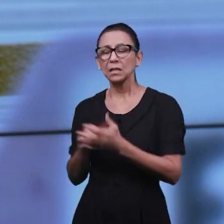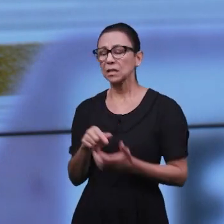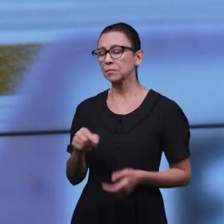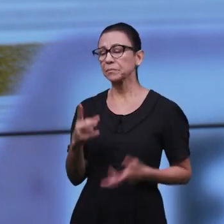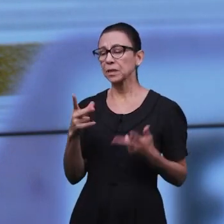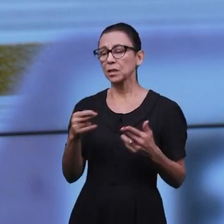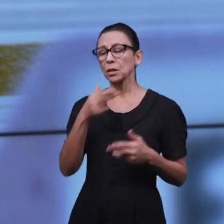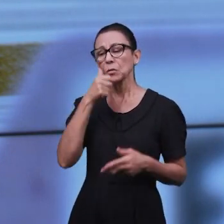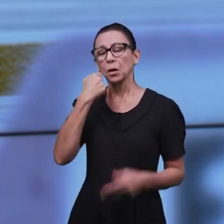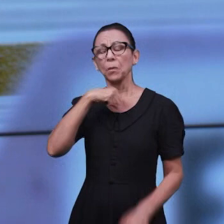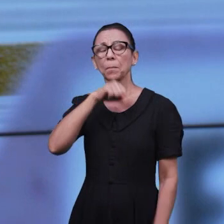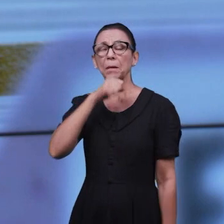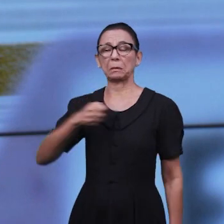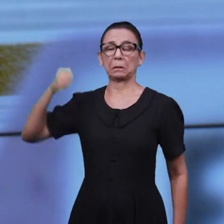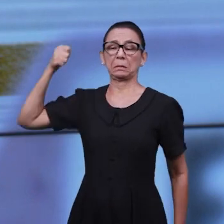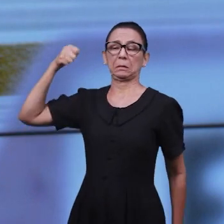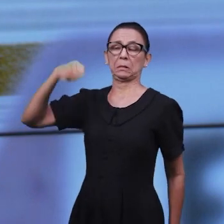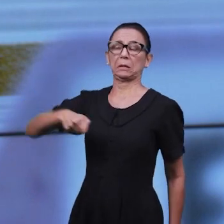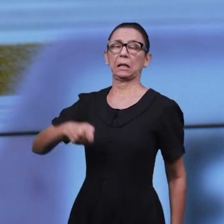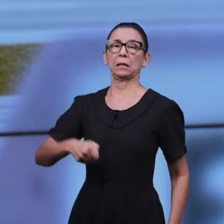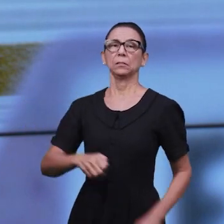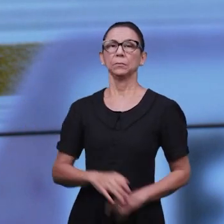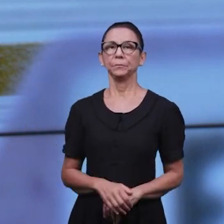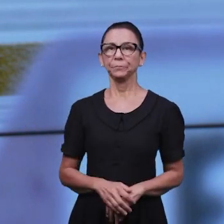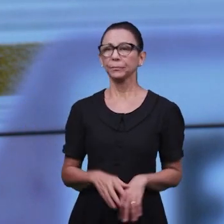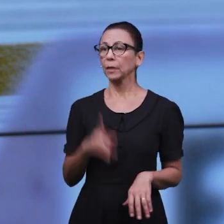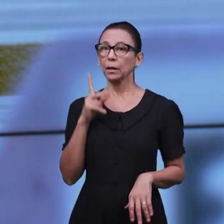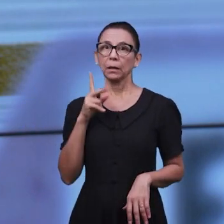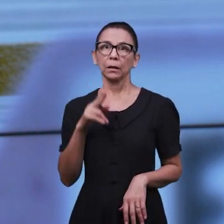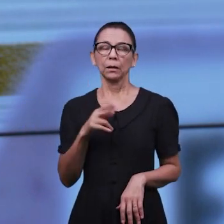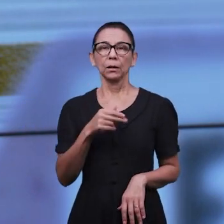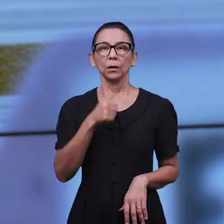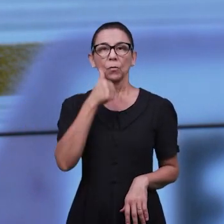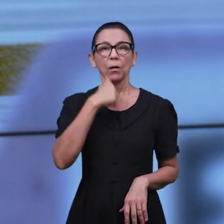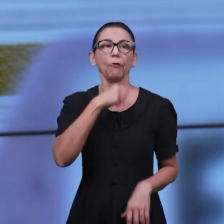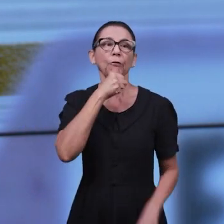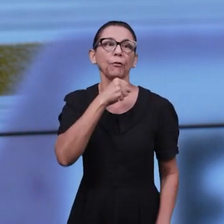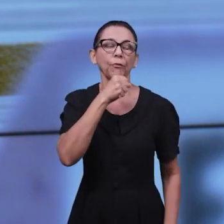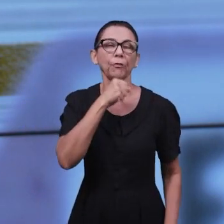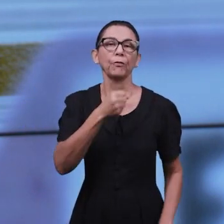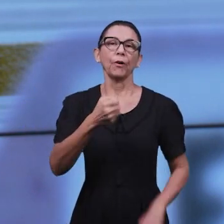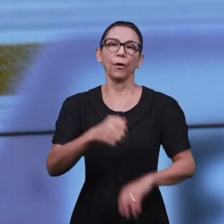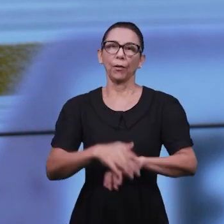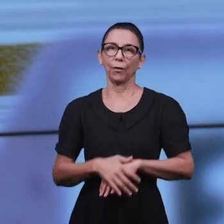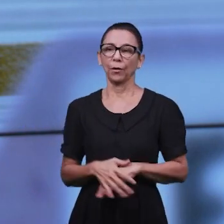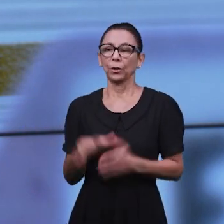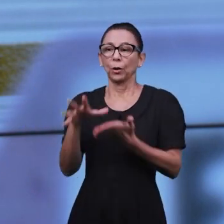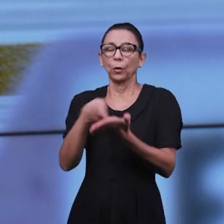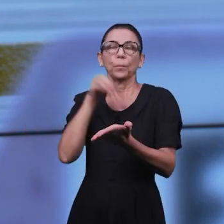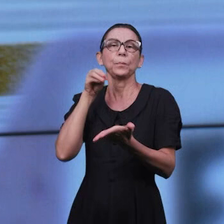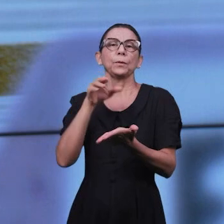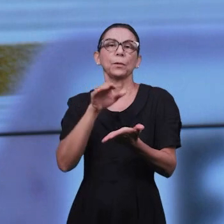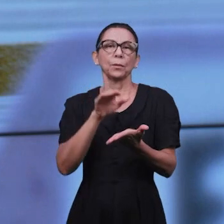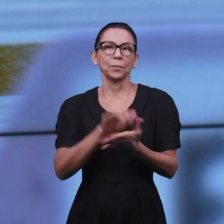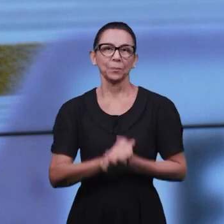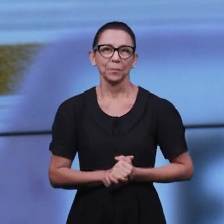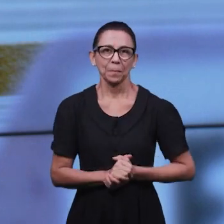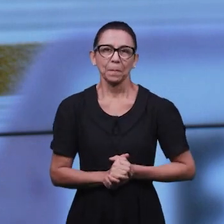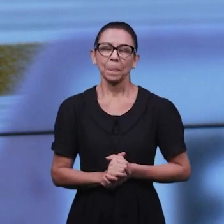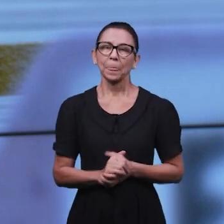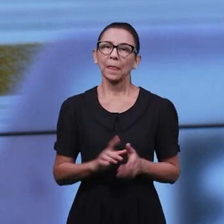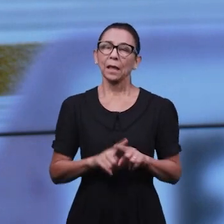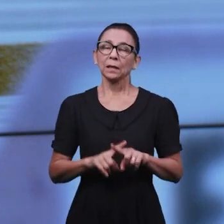il est autoritaire comme son parent. Cet enfant, il est comme sa grand-mère. » Même si nous avons